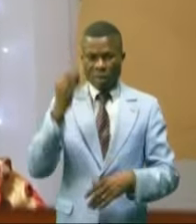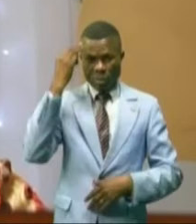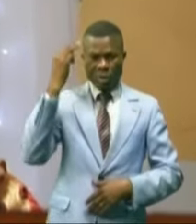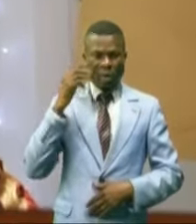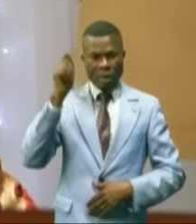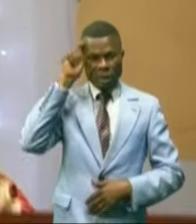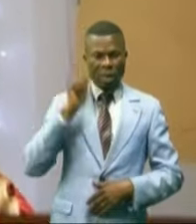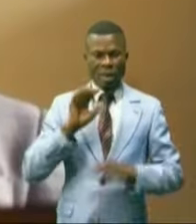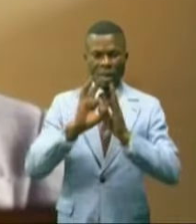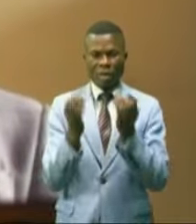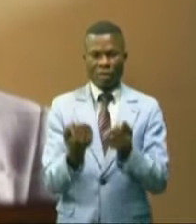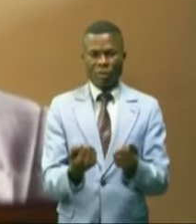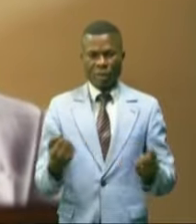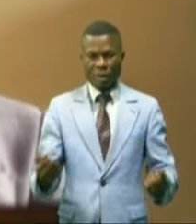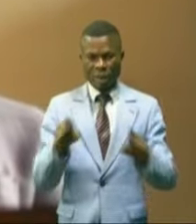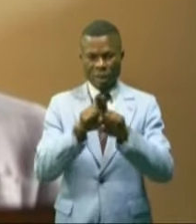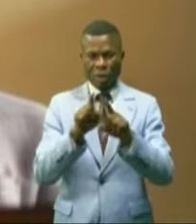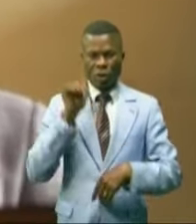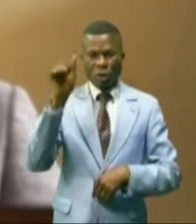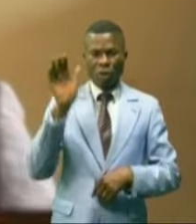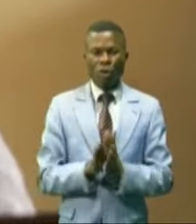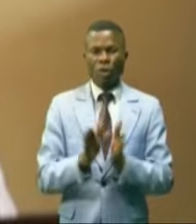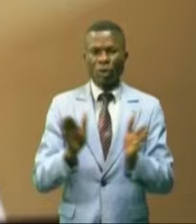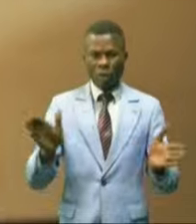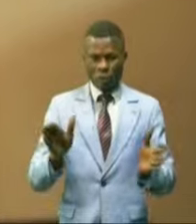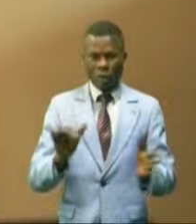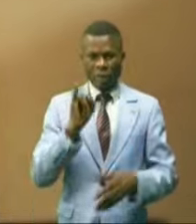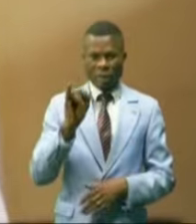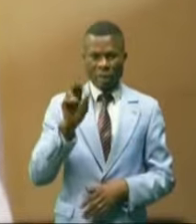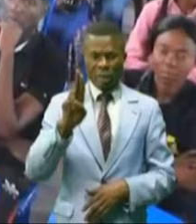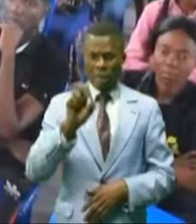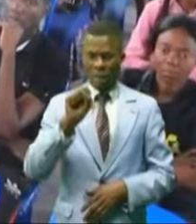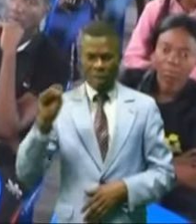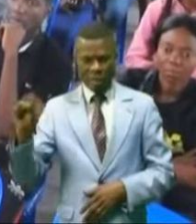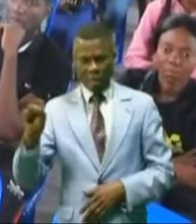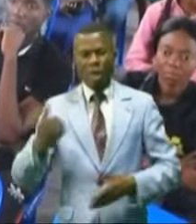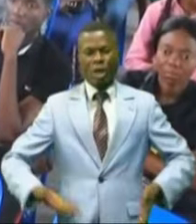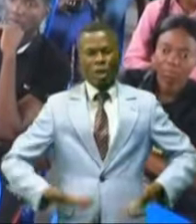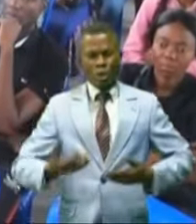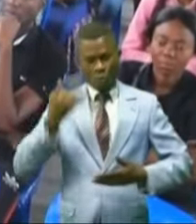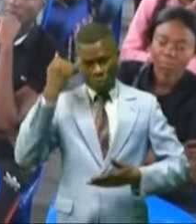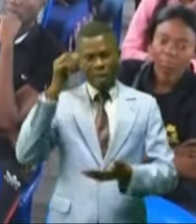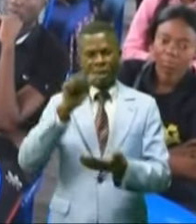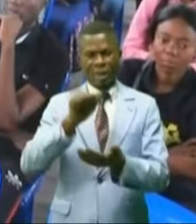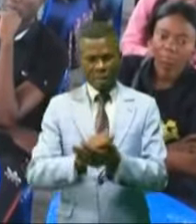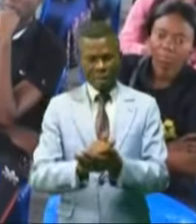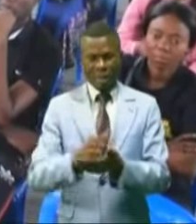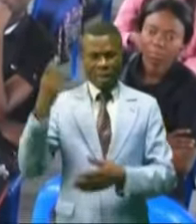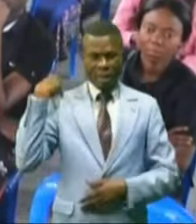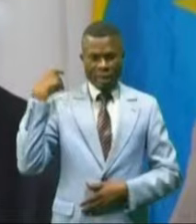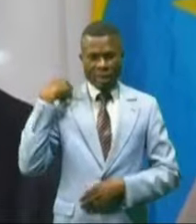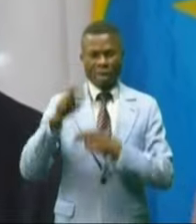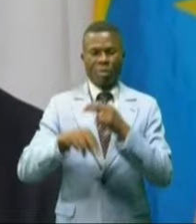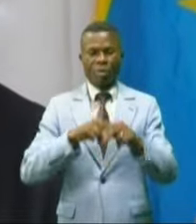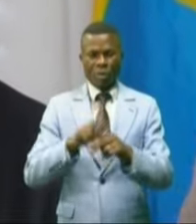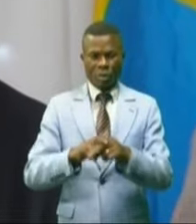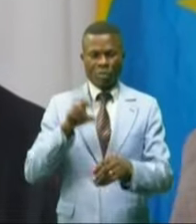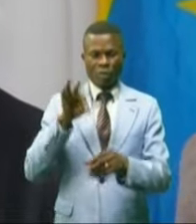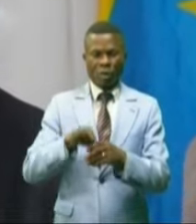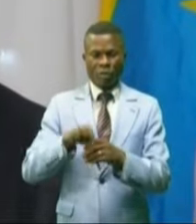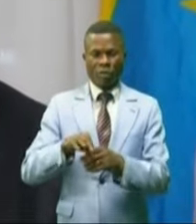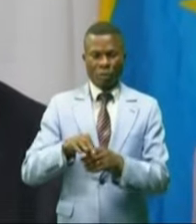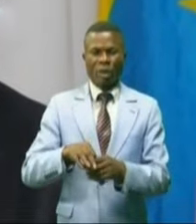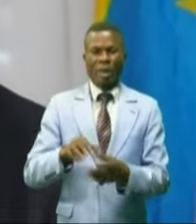Genre, Famille et Enfants et le directeur général de l'IRES ont salué cette initiative du député national élu de